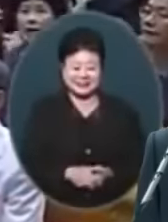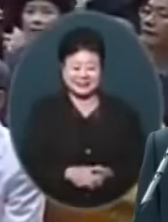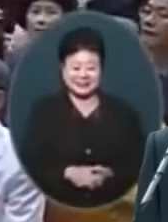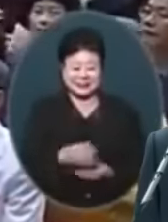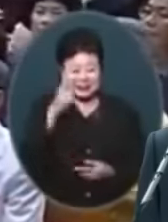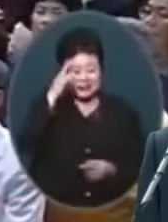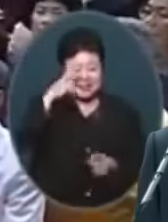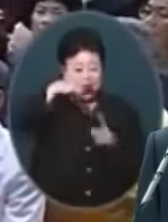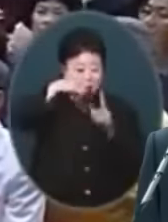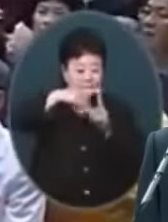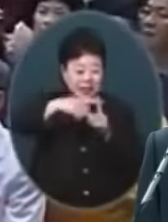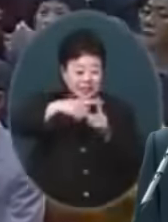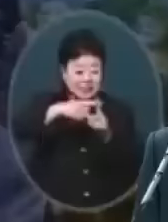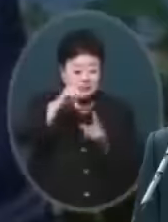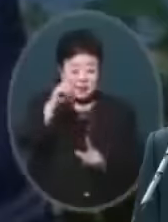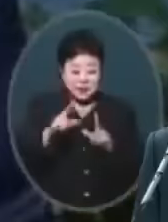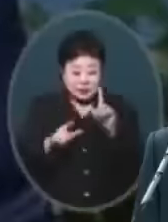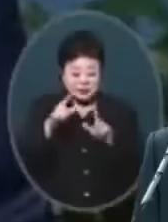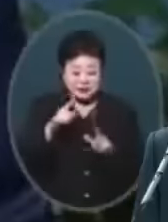긍정적인 자화상을